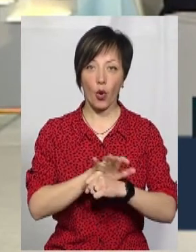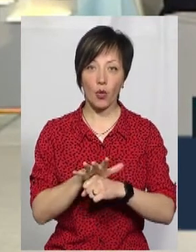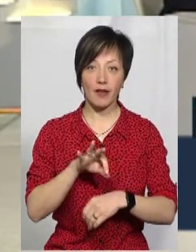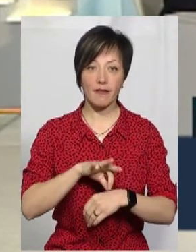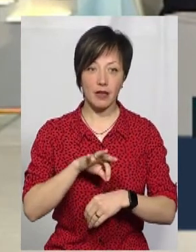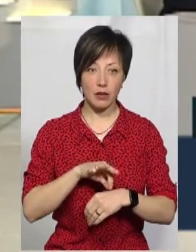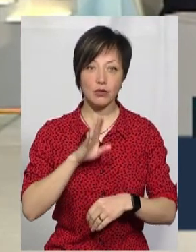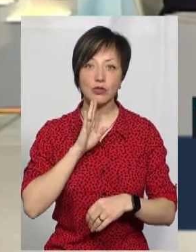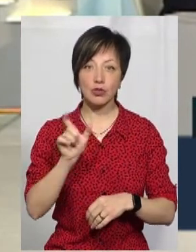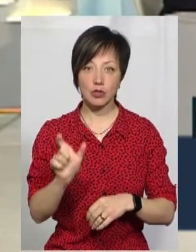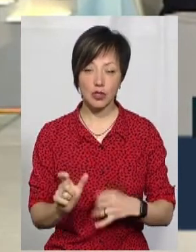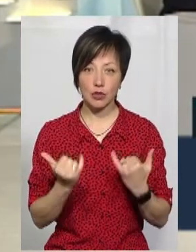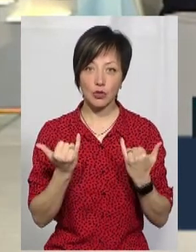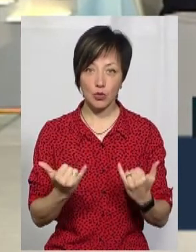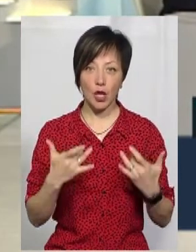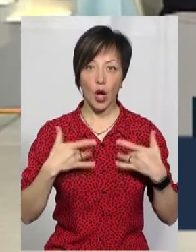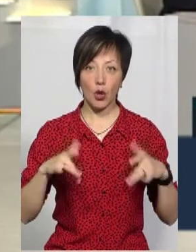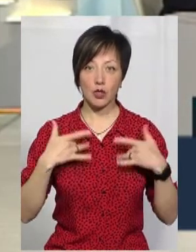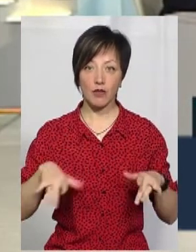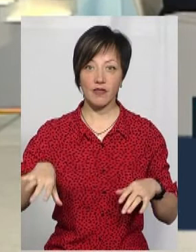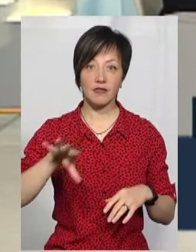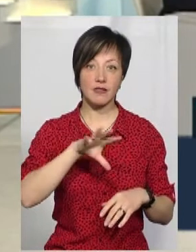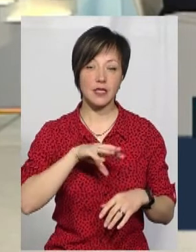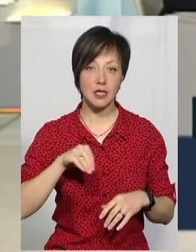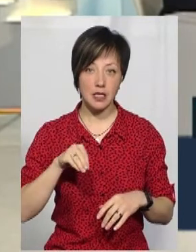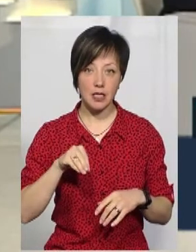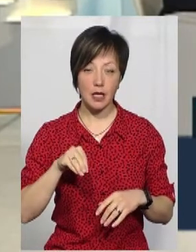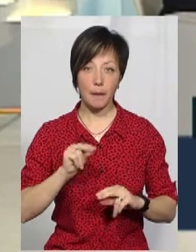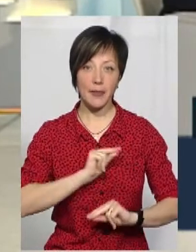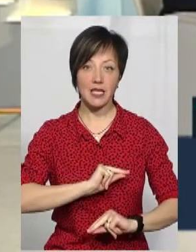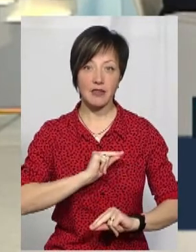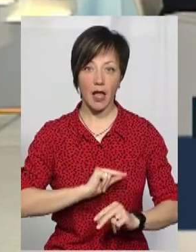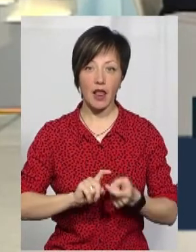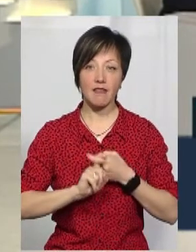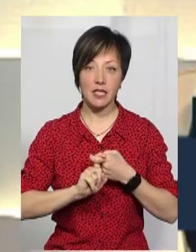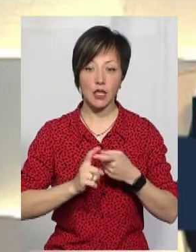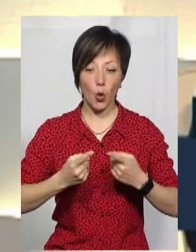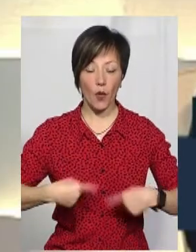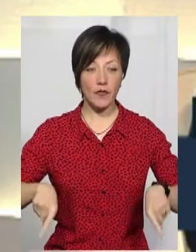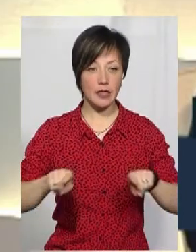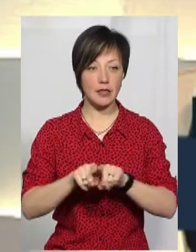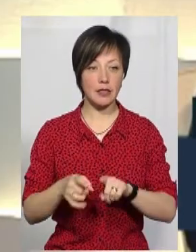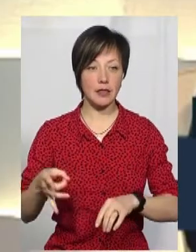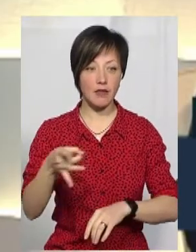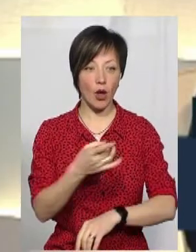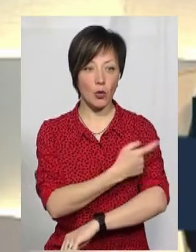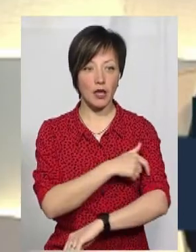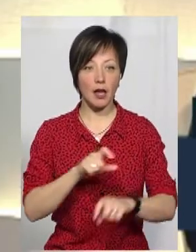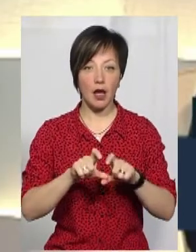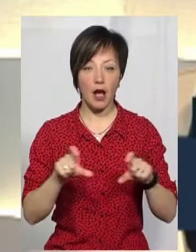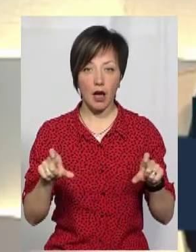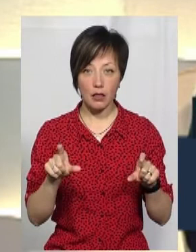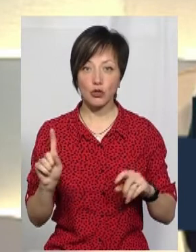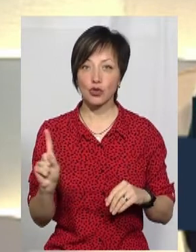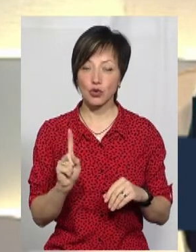коронавірус, і сьогодні розрахувалися всі майже працівники інфекційного відділення в районній лікарні, і